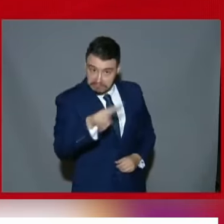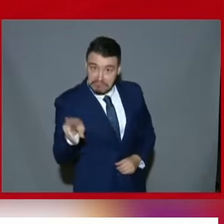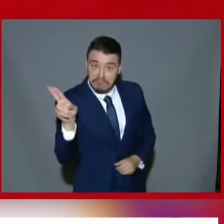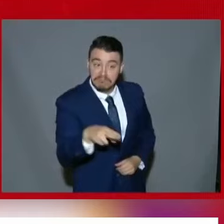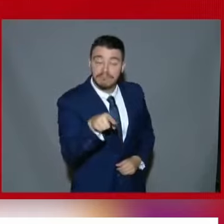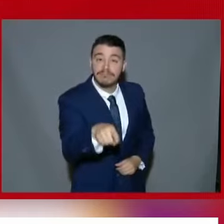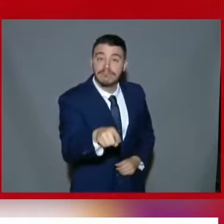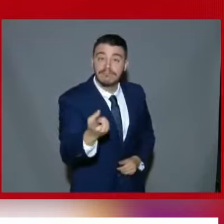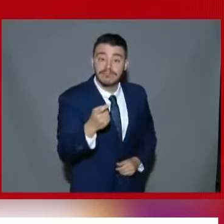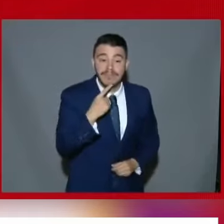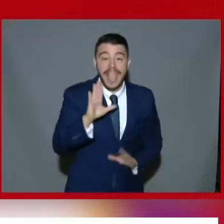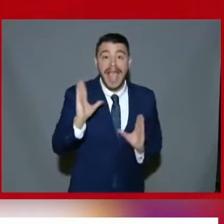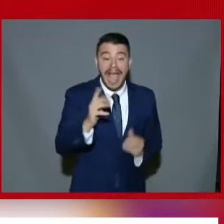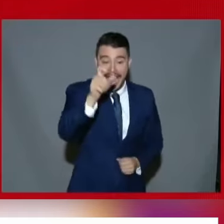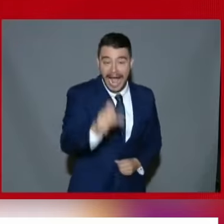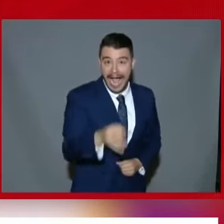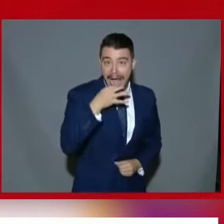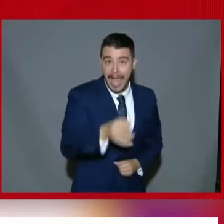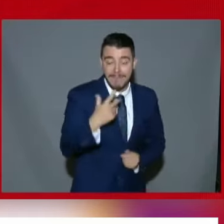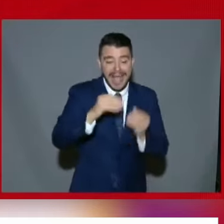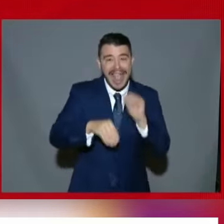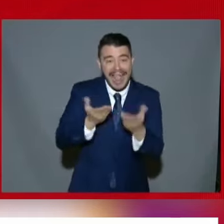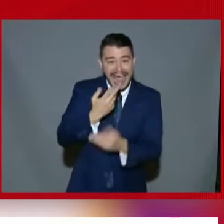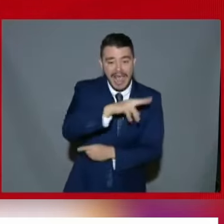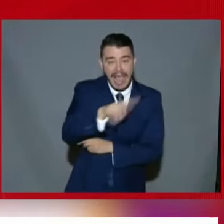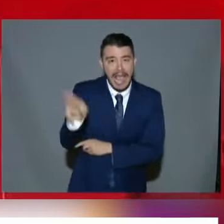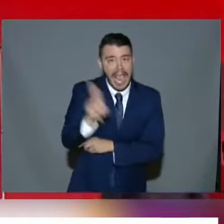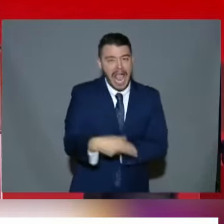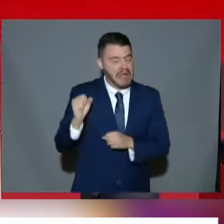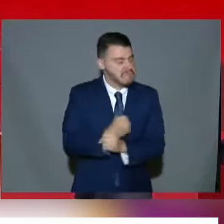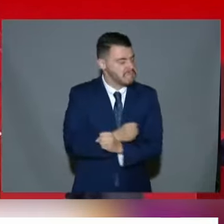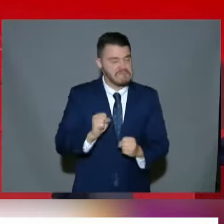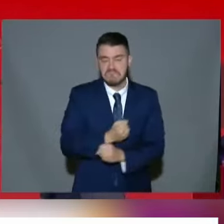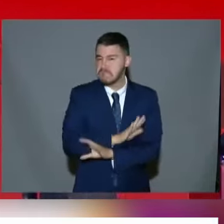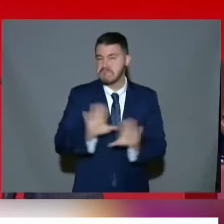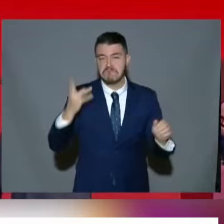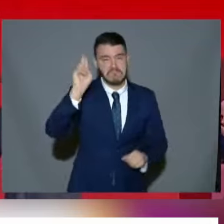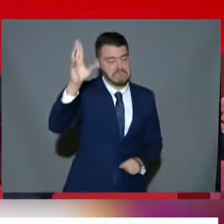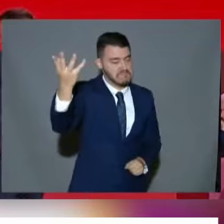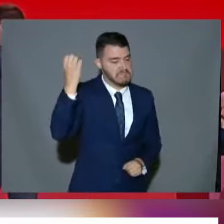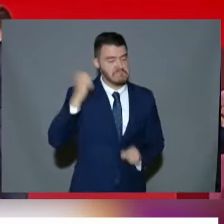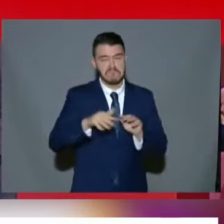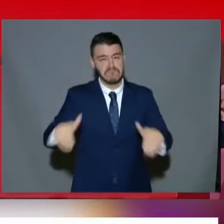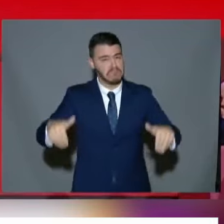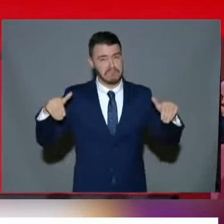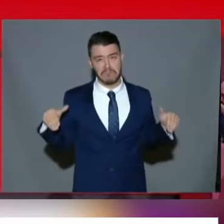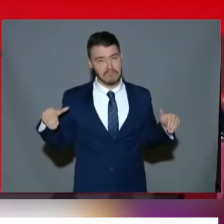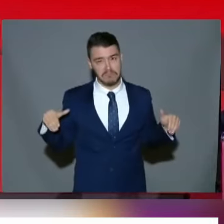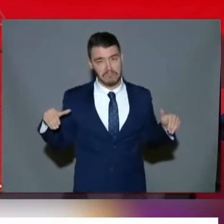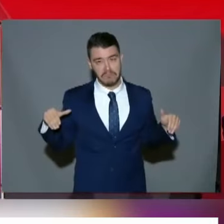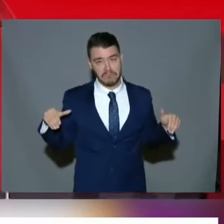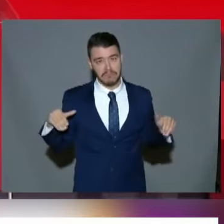Εάν την αποσύρεις, δεν έχω κανένα λόγο να επιμείνω για εκλογές. Βεβαίως.